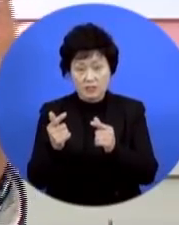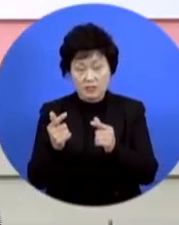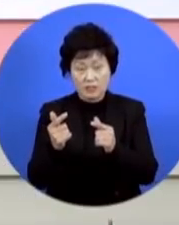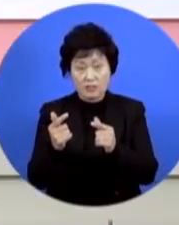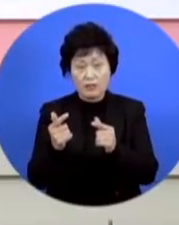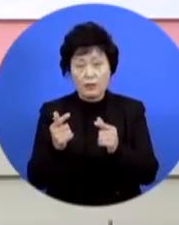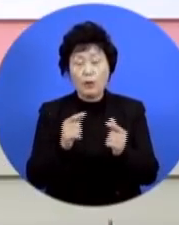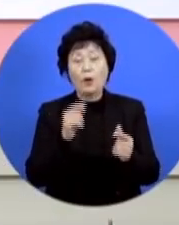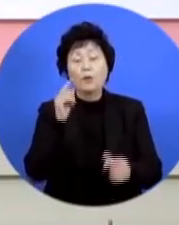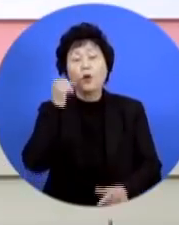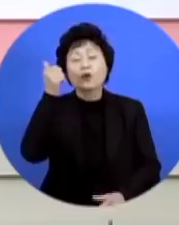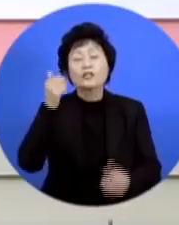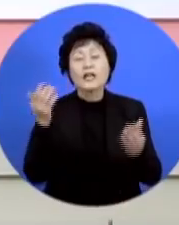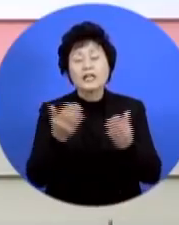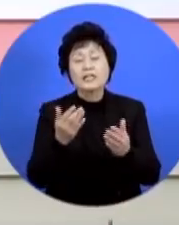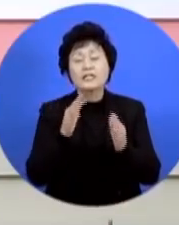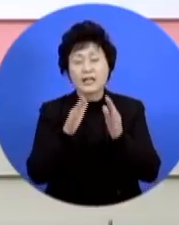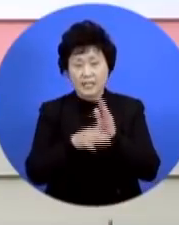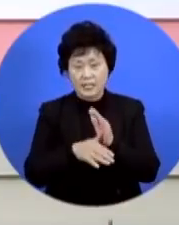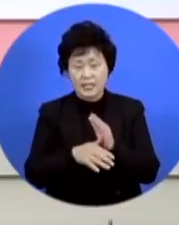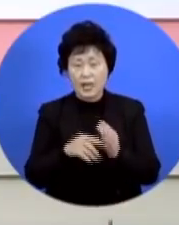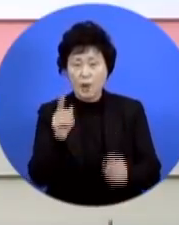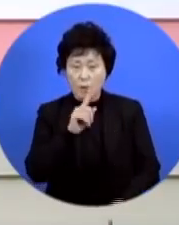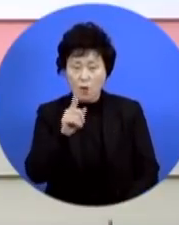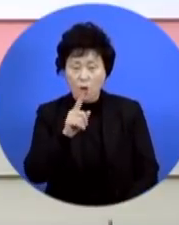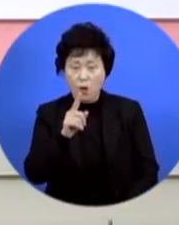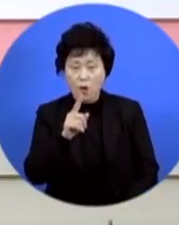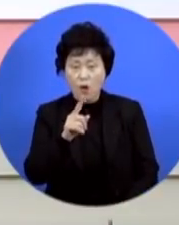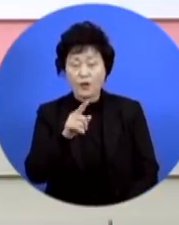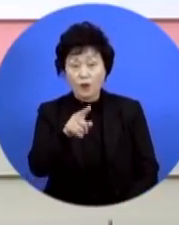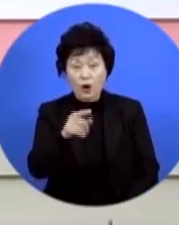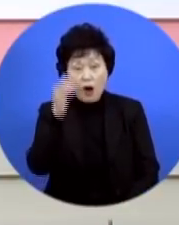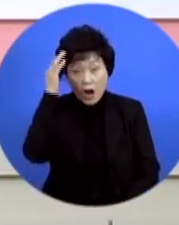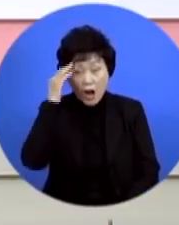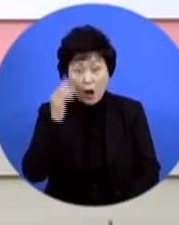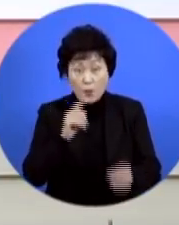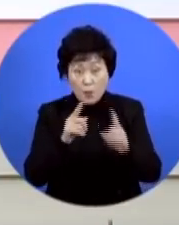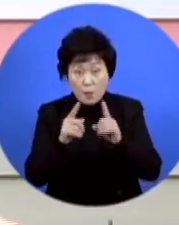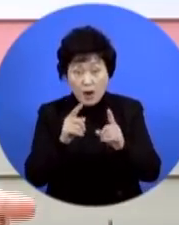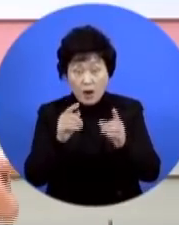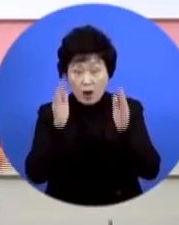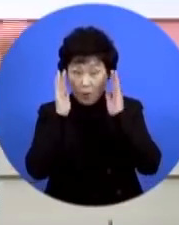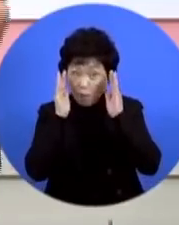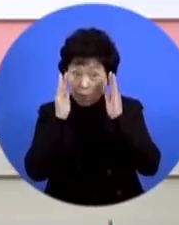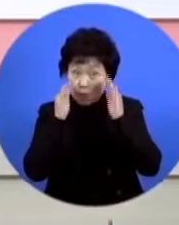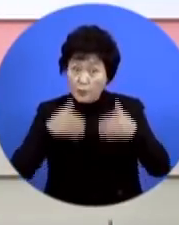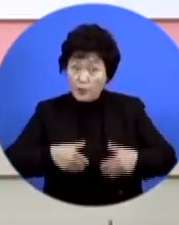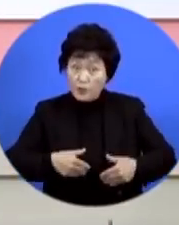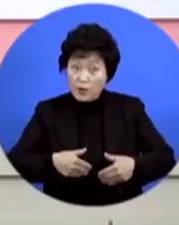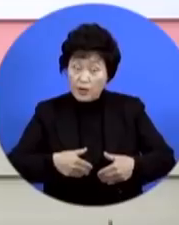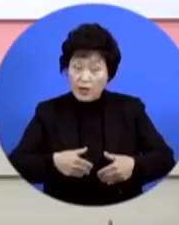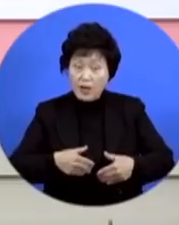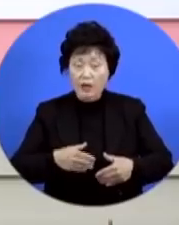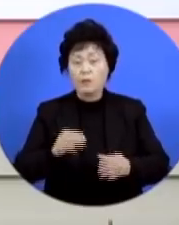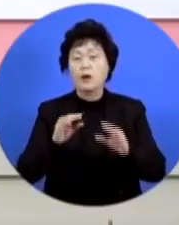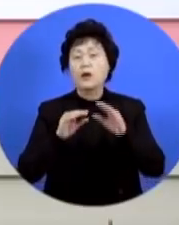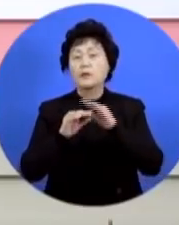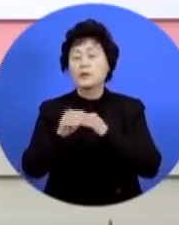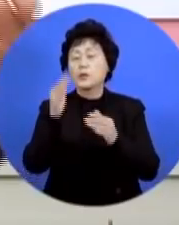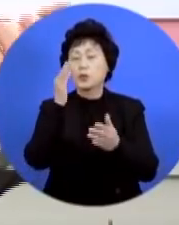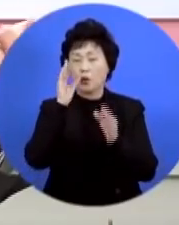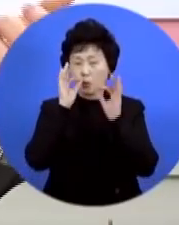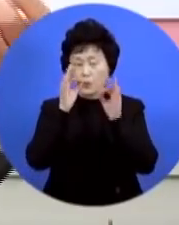많으죠. 그래서 네가 한국말 공부를 하려면 비디오를 보고 하면 안 되고. 그래갖고 중학교 학생밖에 안 된